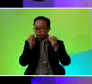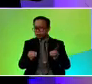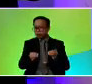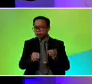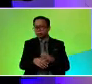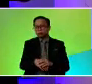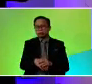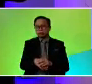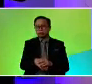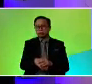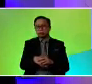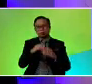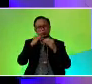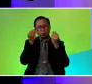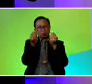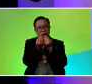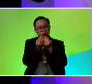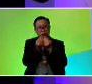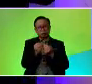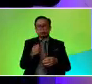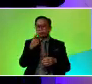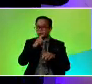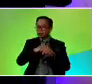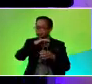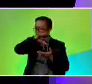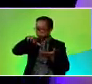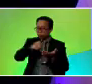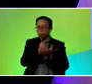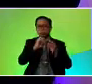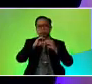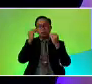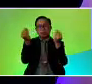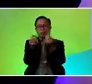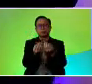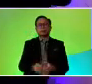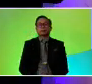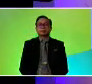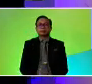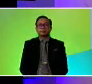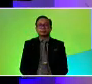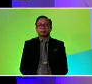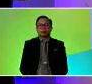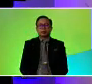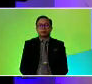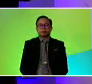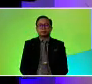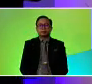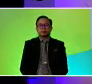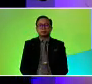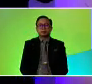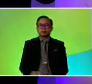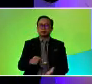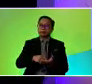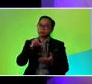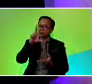supaya kesejahteraan kepada semua masyarakat Oke ah Oke seperti ini ada